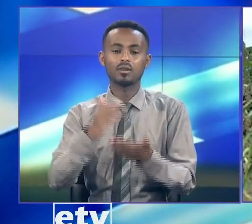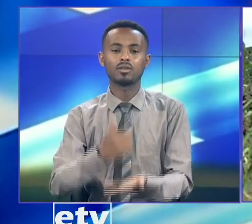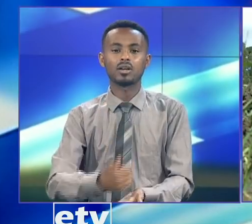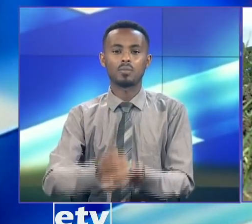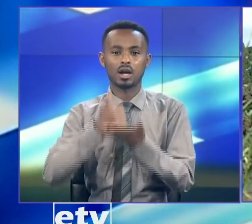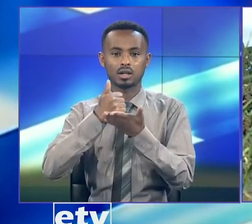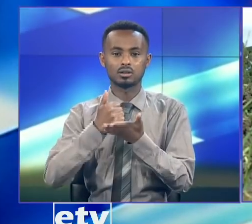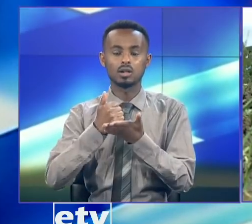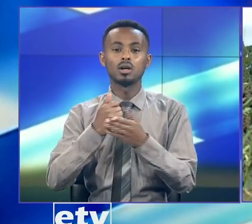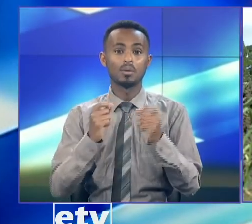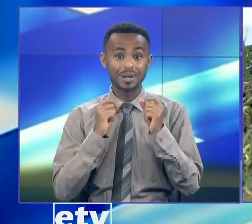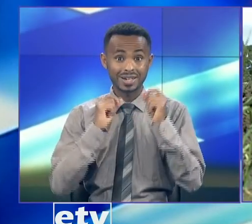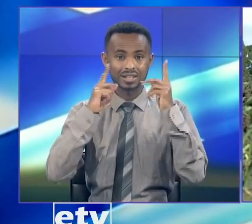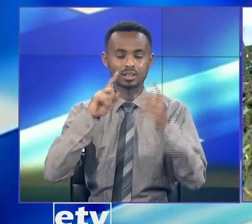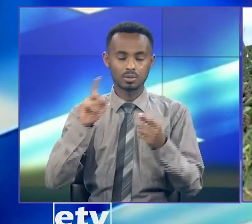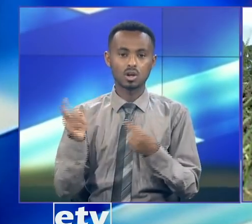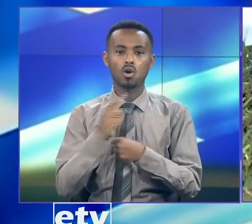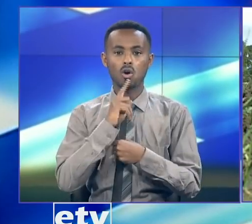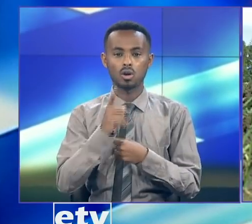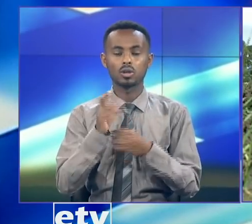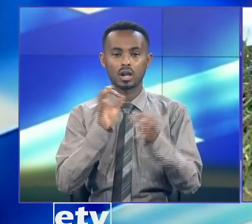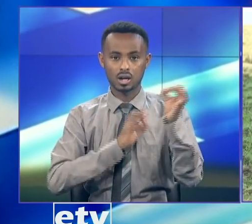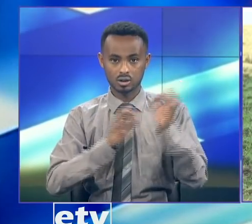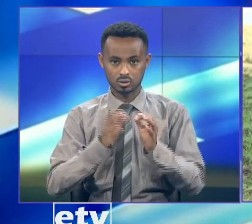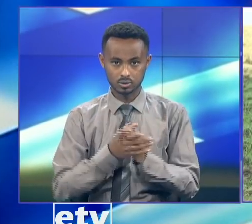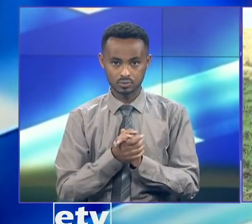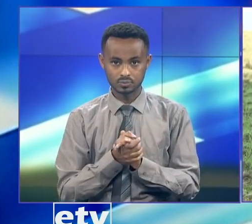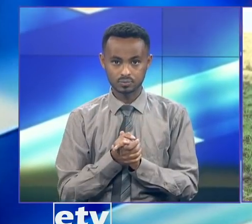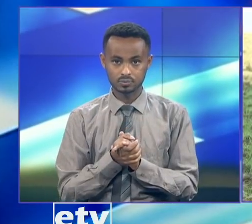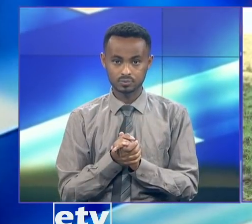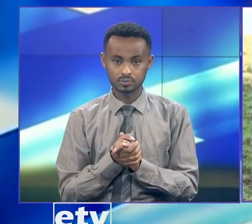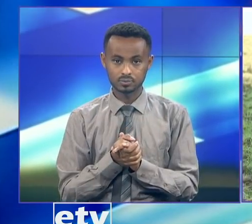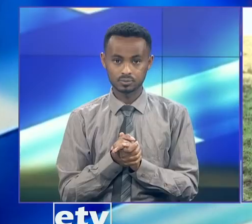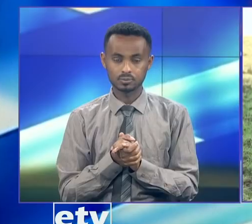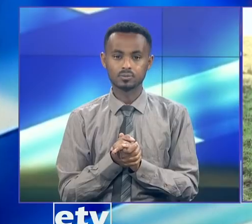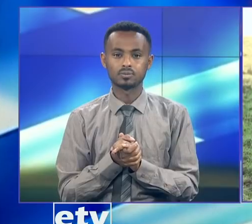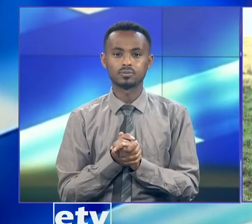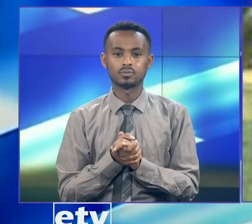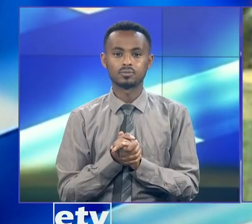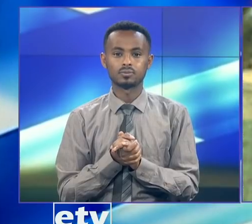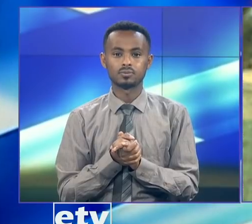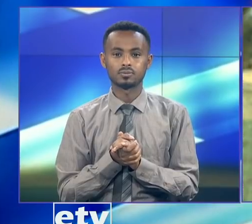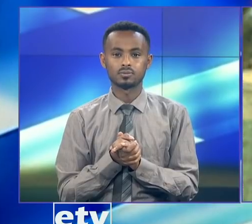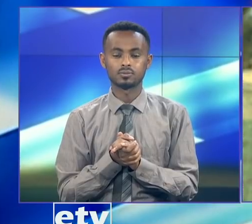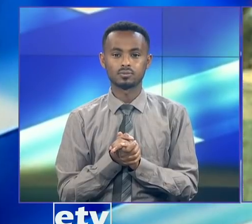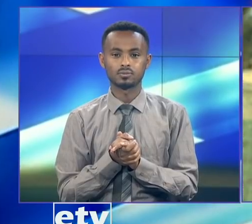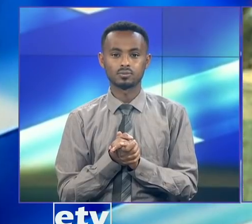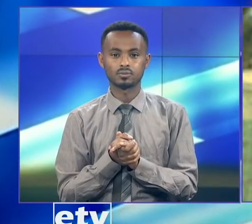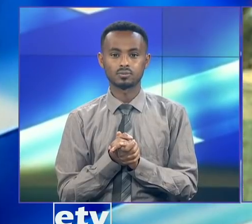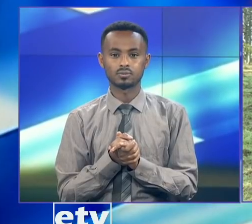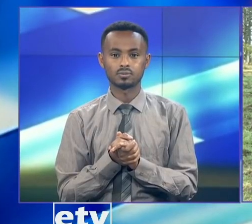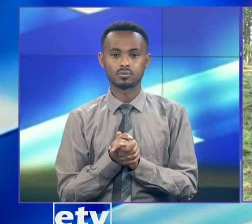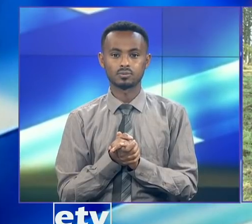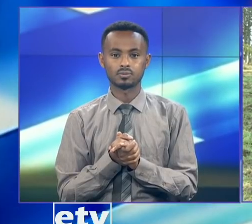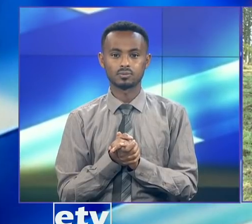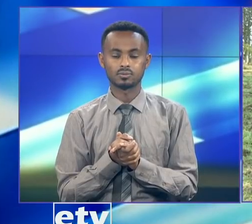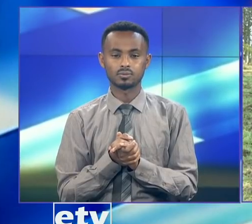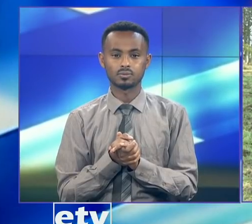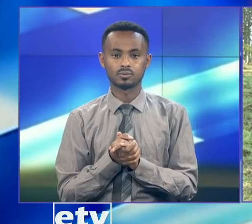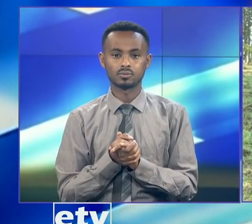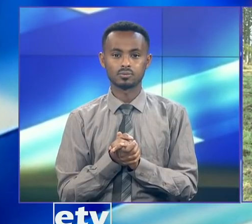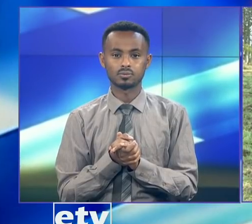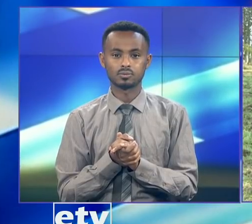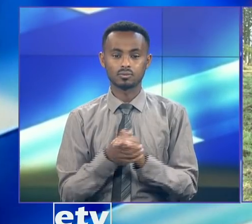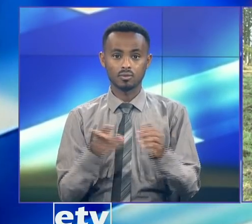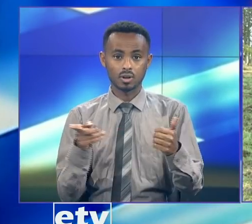እንደሚያግዝ በመገንዘብ እንደሆነ ነው የተናገሩት። የልቀባ ቆና አካታ ጥቆኑ አካታ ቢሻኒ ጥባብ